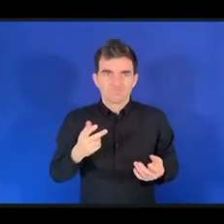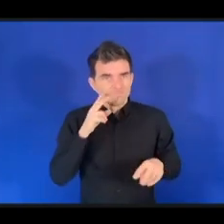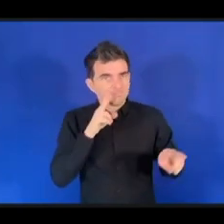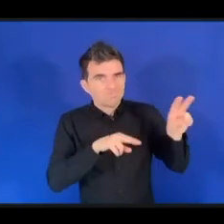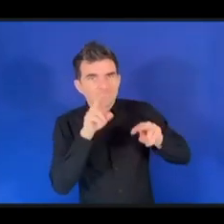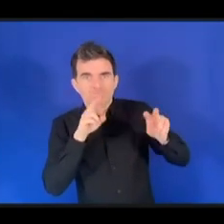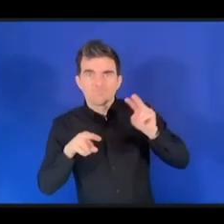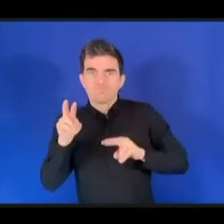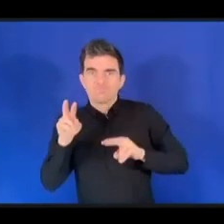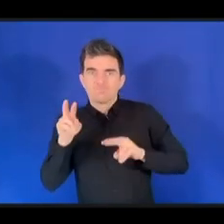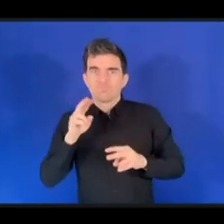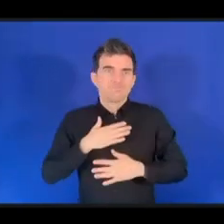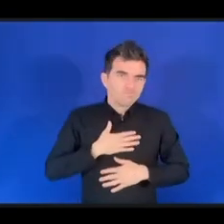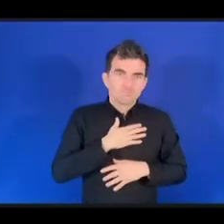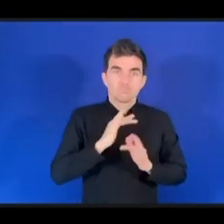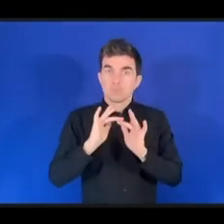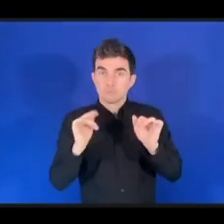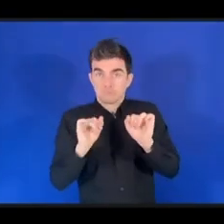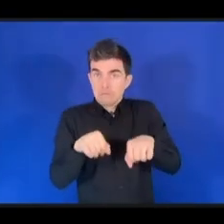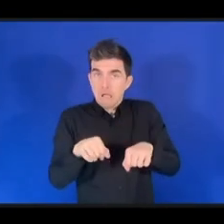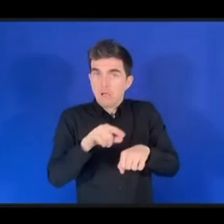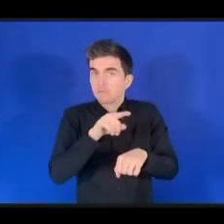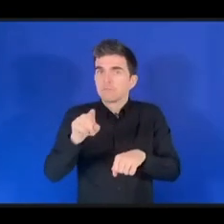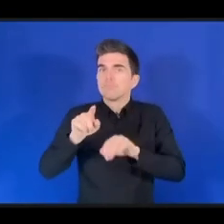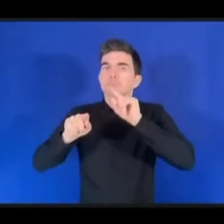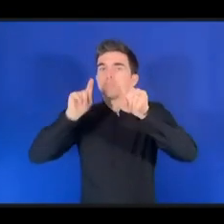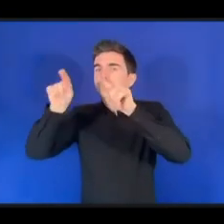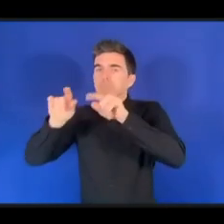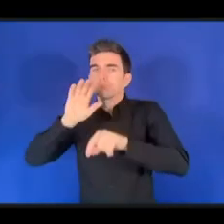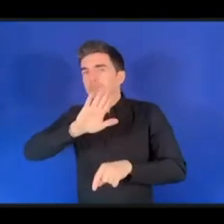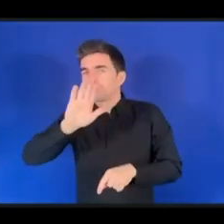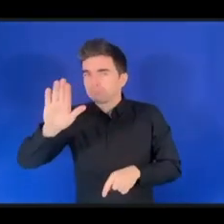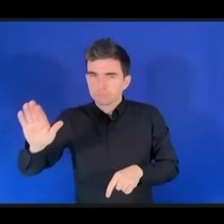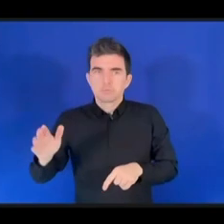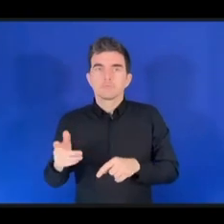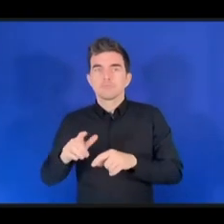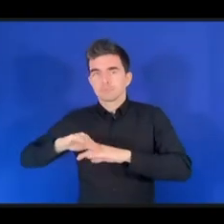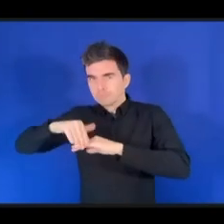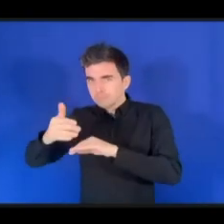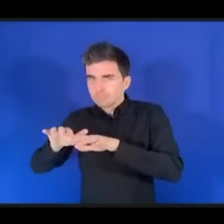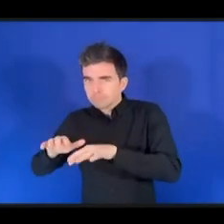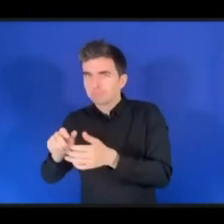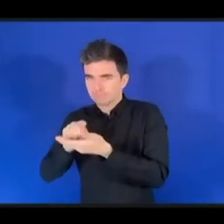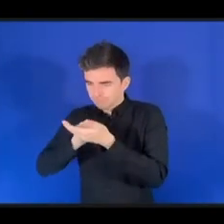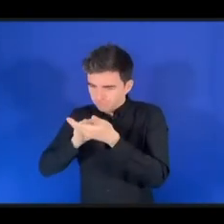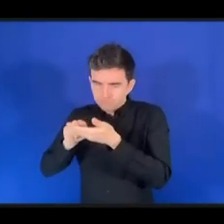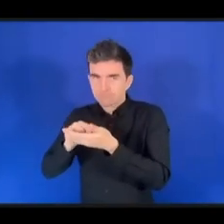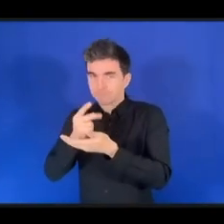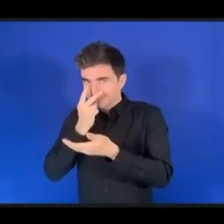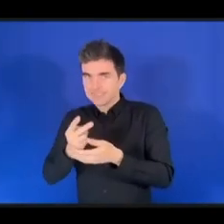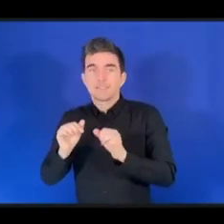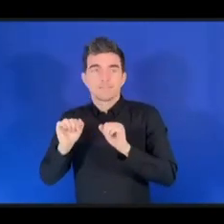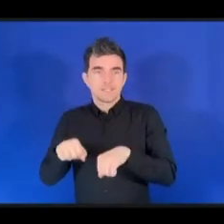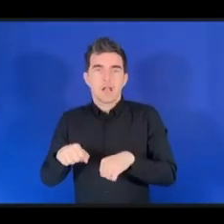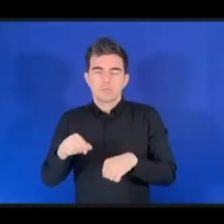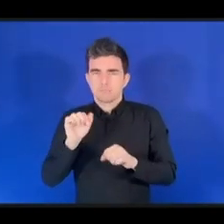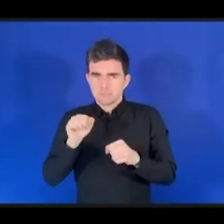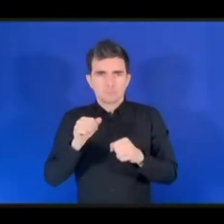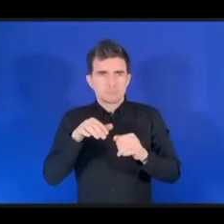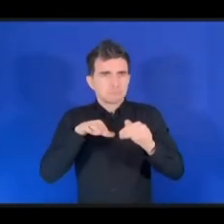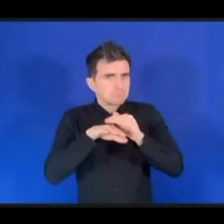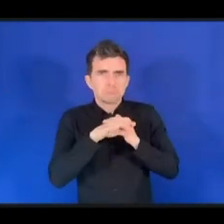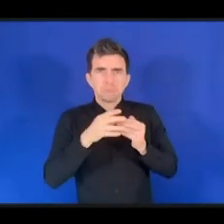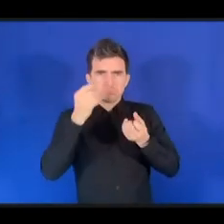الانترنت امل بانكم ستستمتعون بسحر كيوتو وعندما